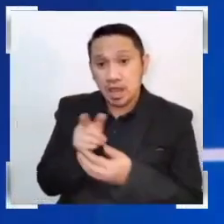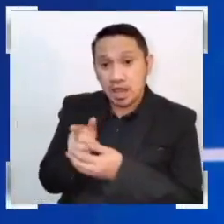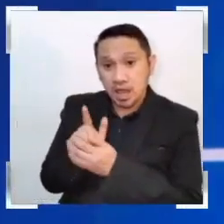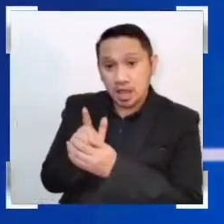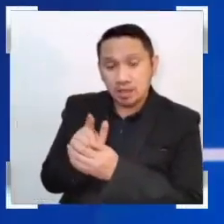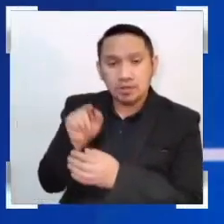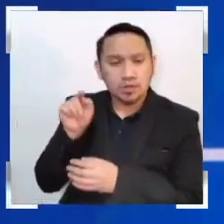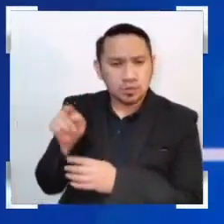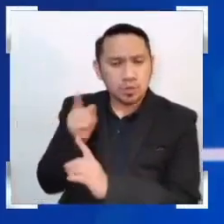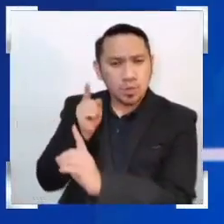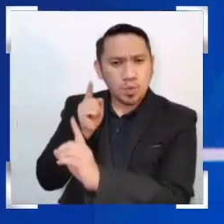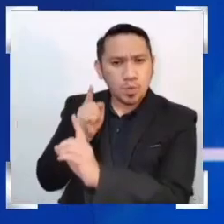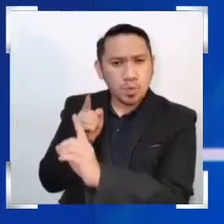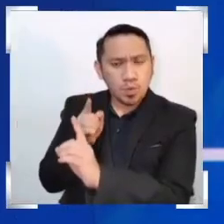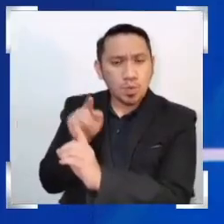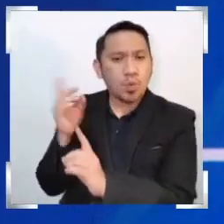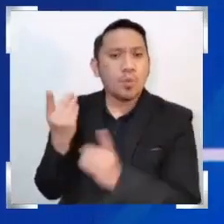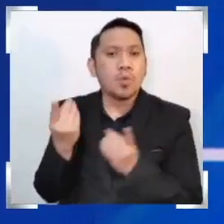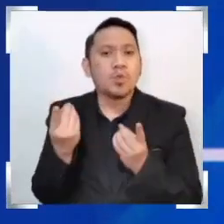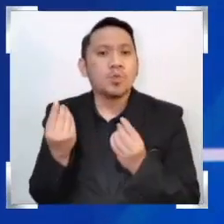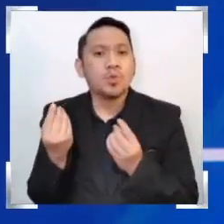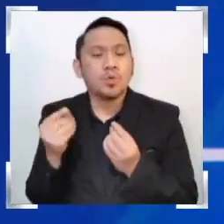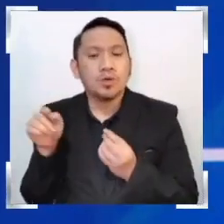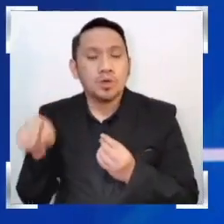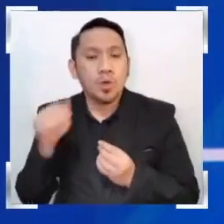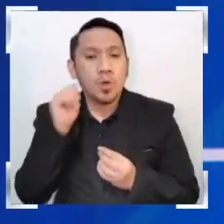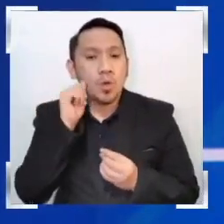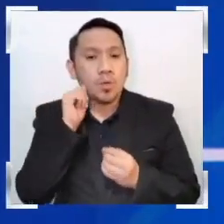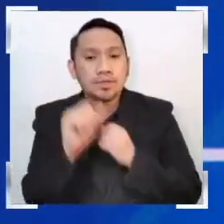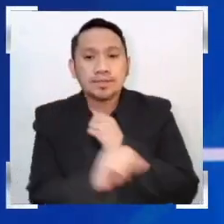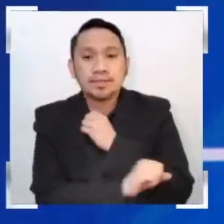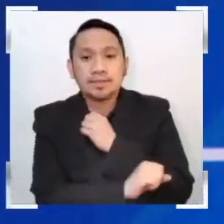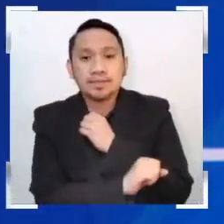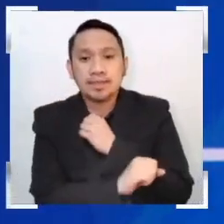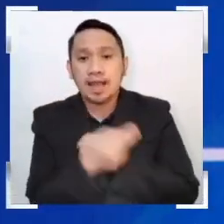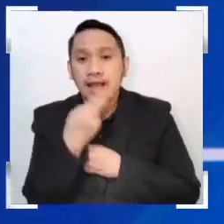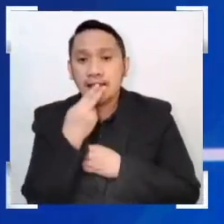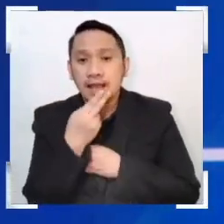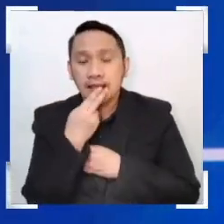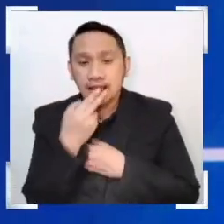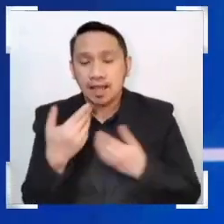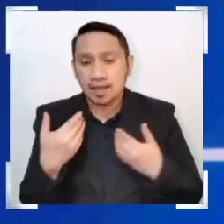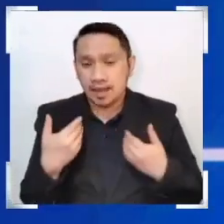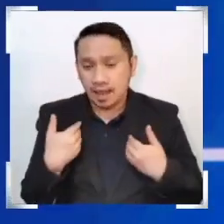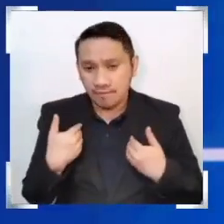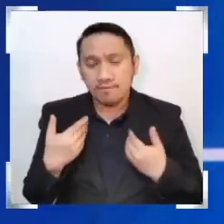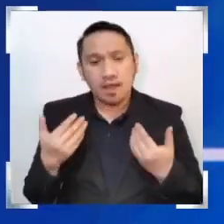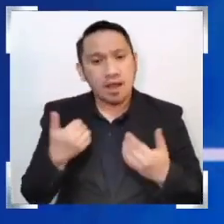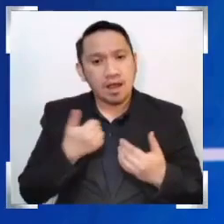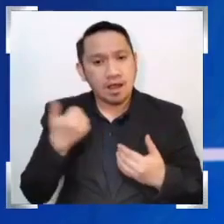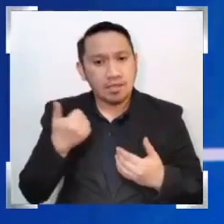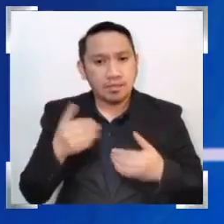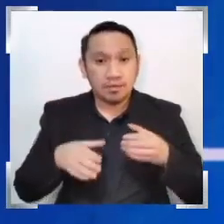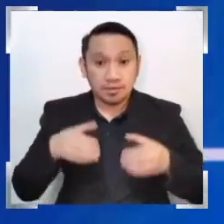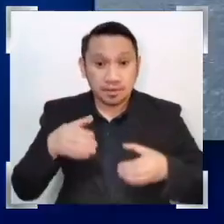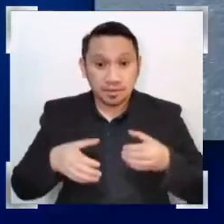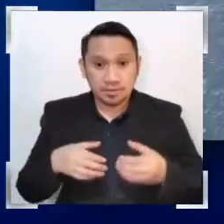tinatarget ang mga delivery van ng mga sigarilyo at wanted pa para sa hiwalay na kaso. Saksi, si Mark Salazar.